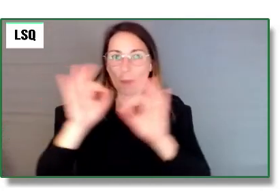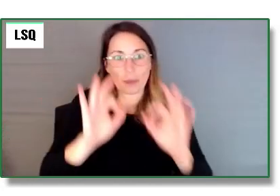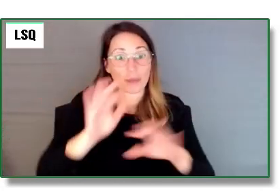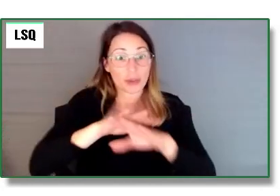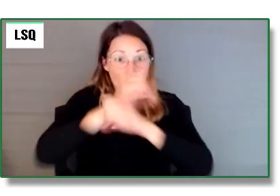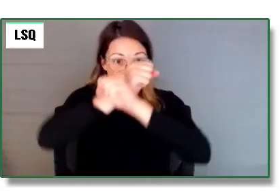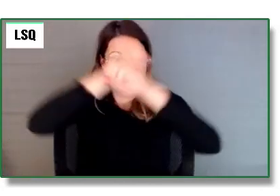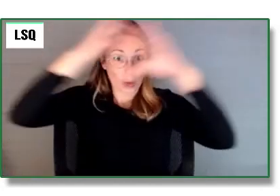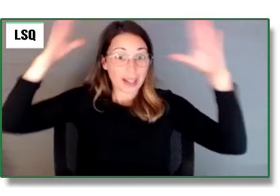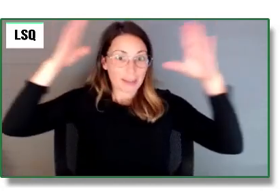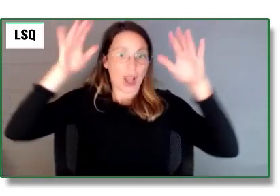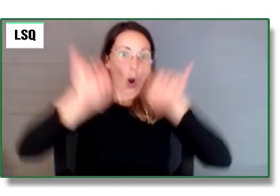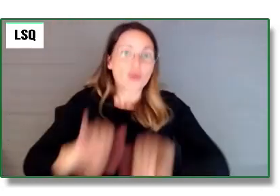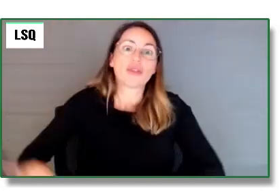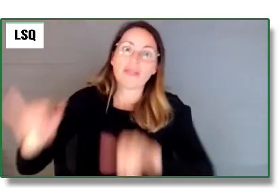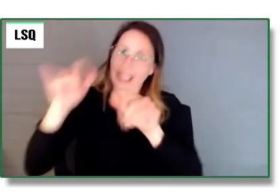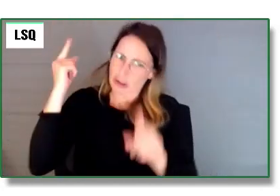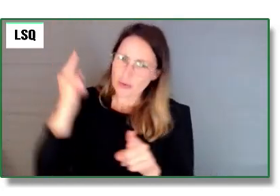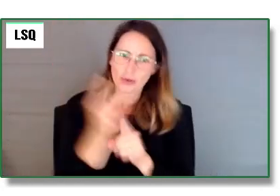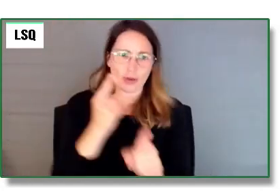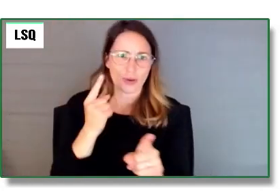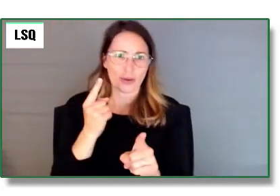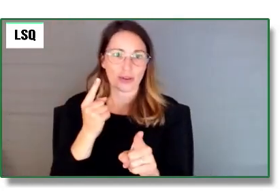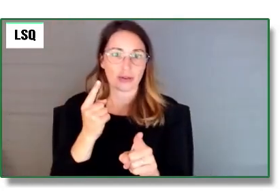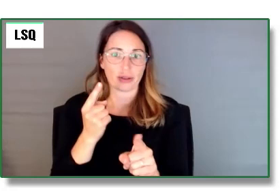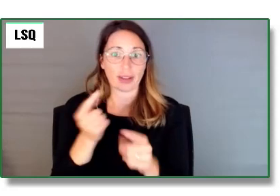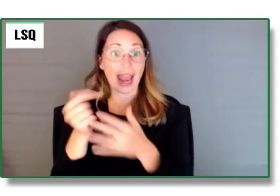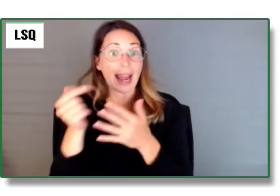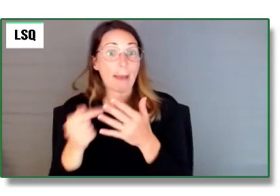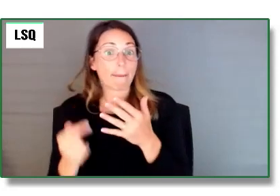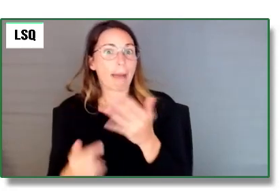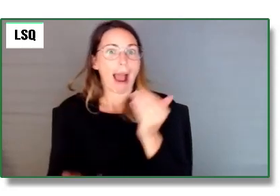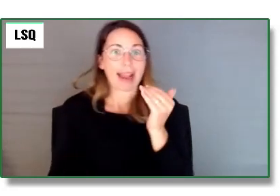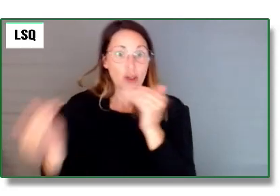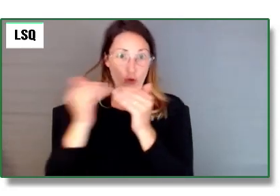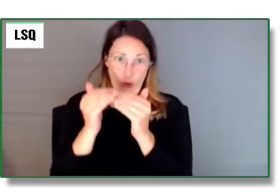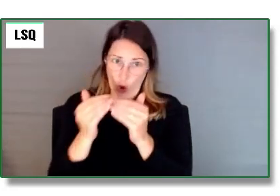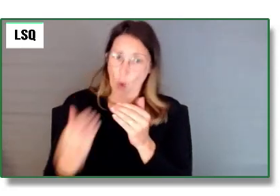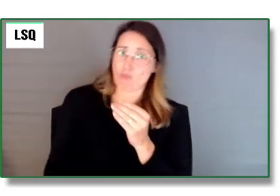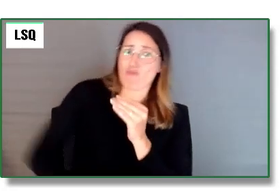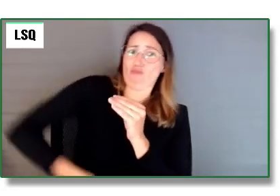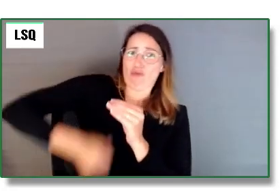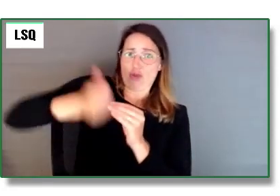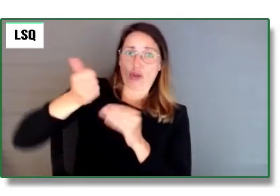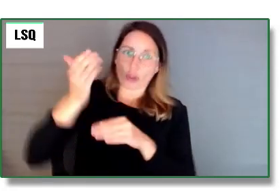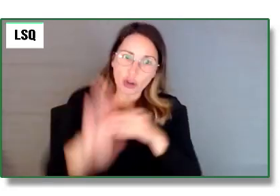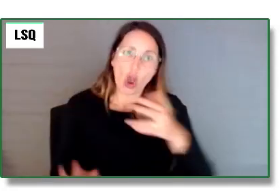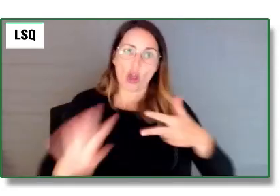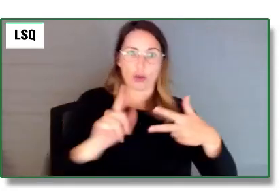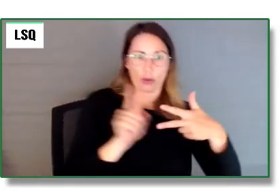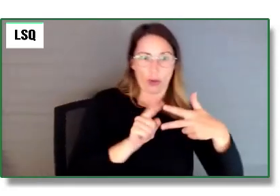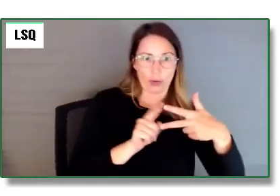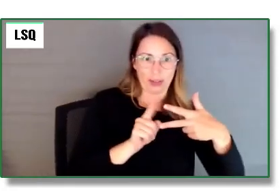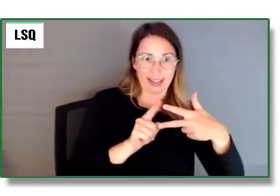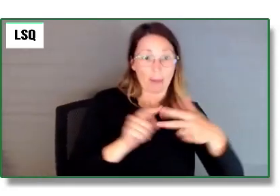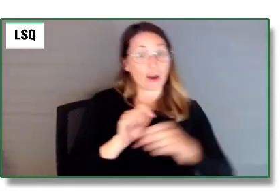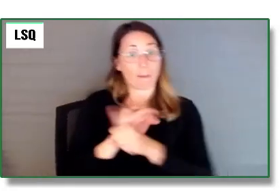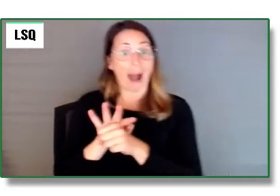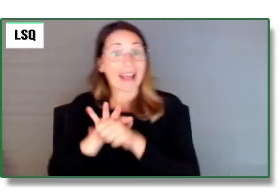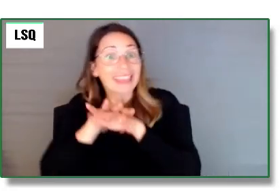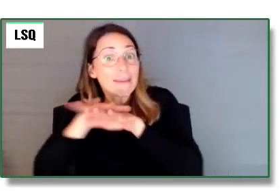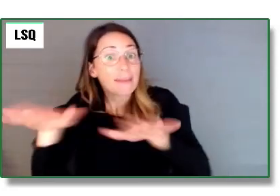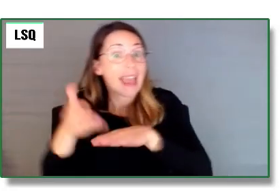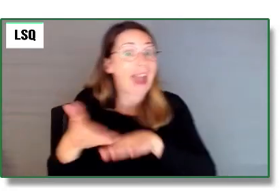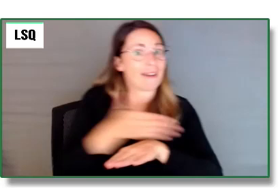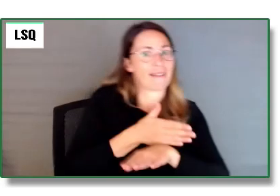et comportait plus d'éléments d'inclusion que le café numéro 2. Avant la pandémie, j'aurais choisi le numéro 3 et en